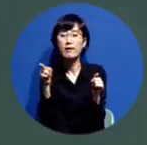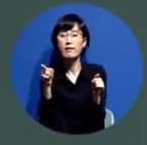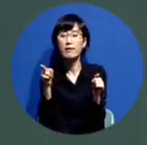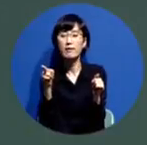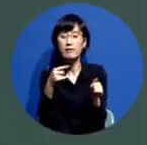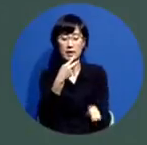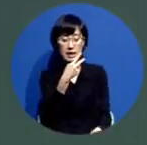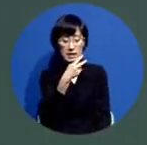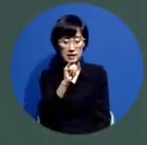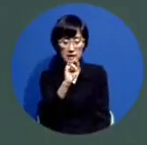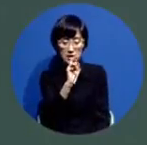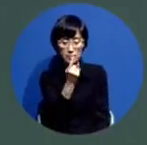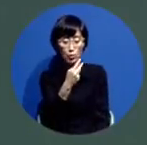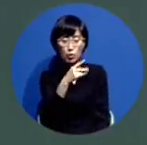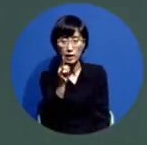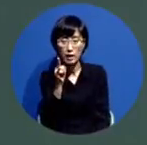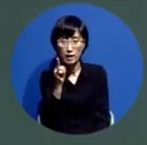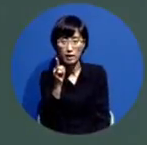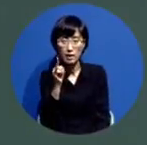뭘 받겠습니까?